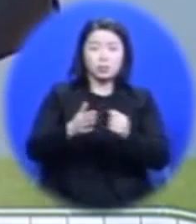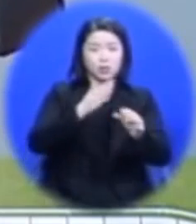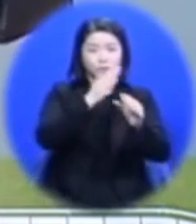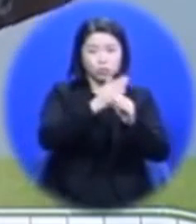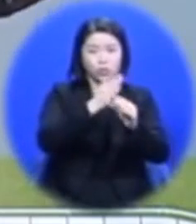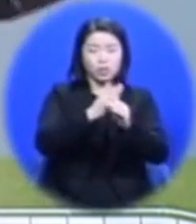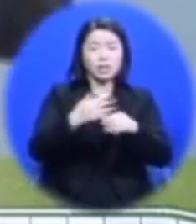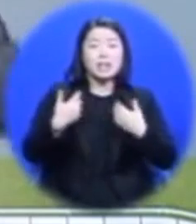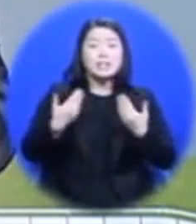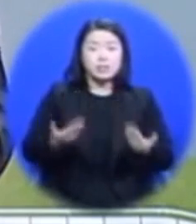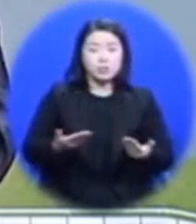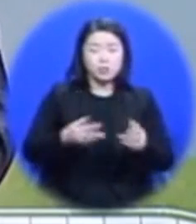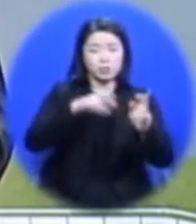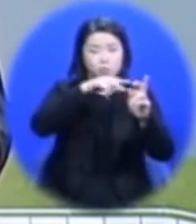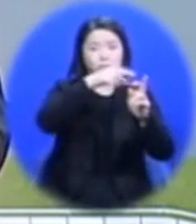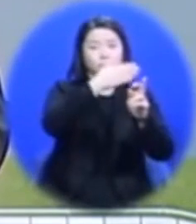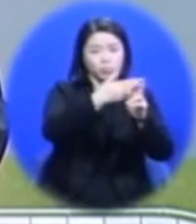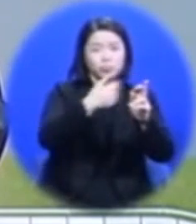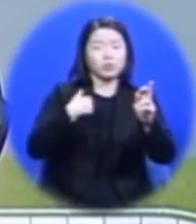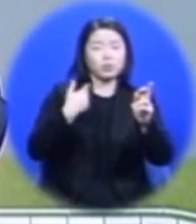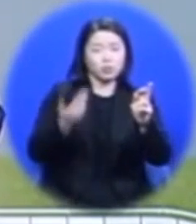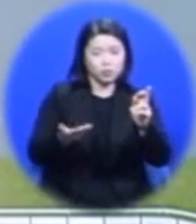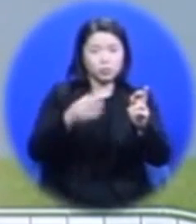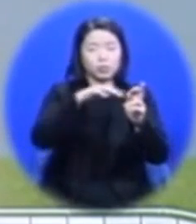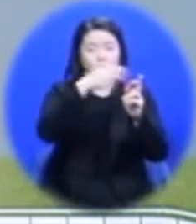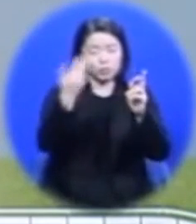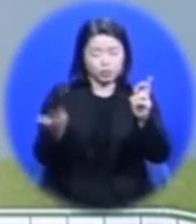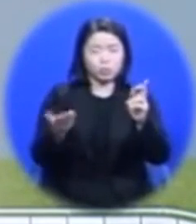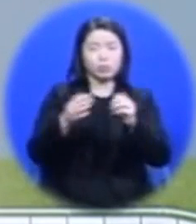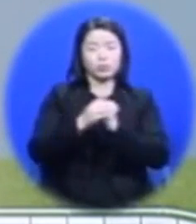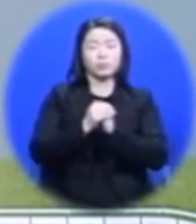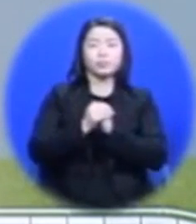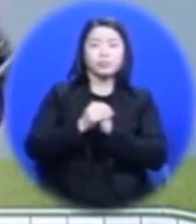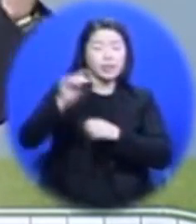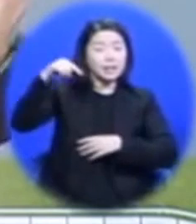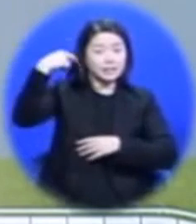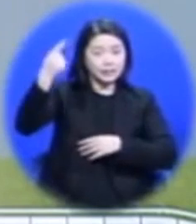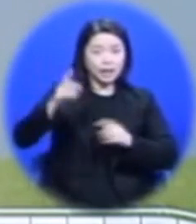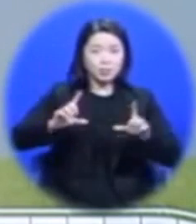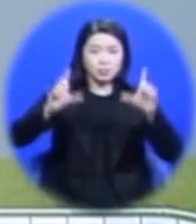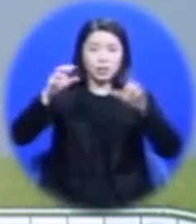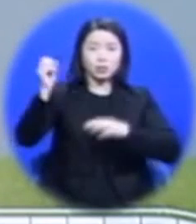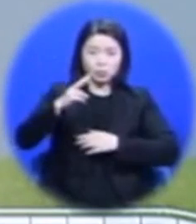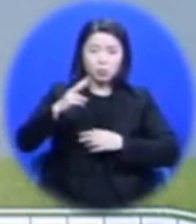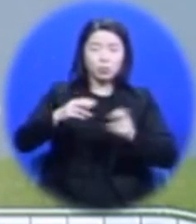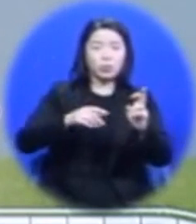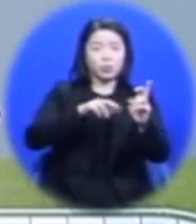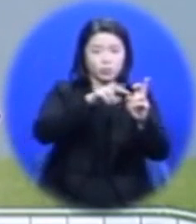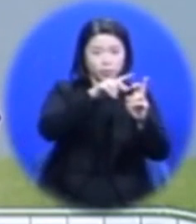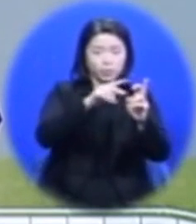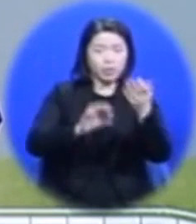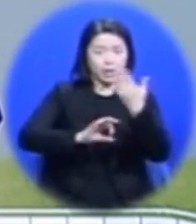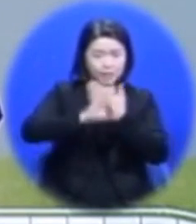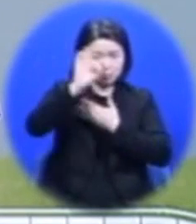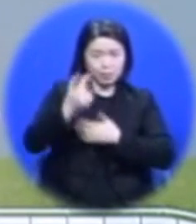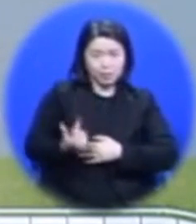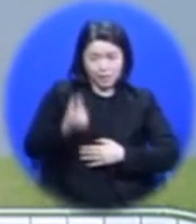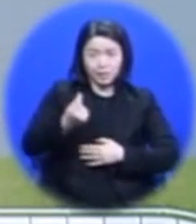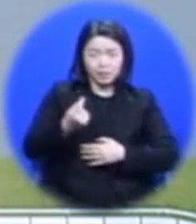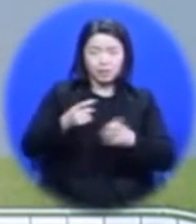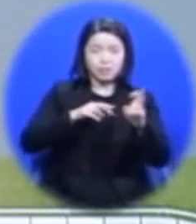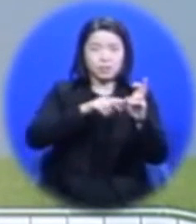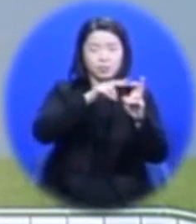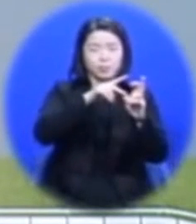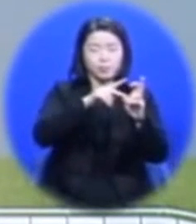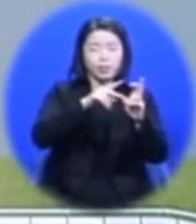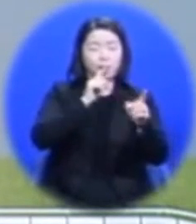번 쉬면서 그렇게 올라갔습니다. 그 다음 날 다시 그 산을 올라갔습니다. 아침에 일찍 일어나서